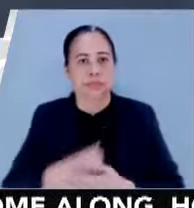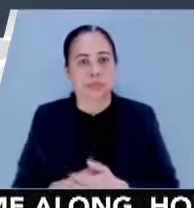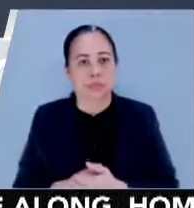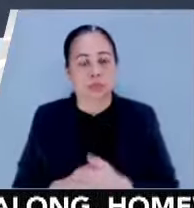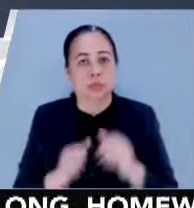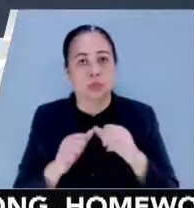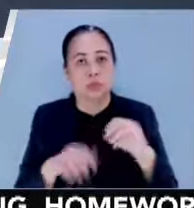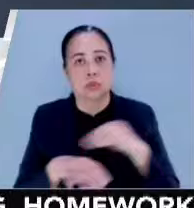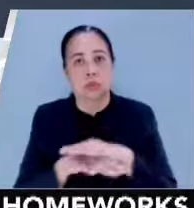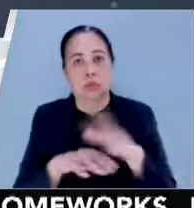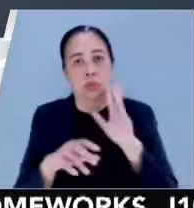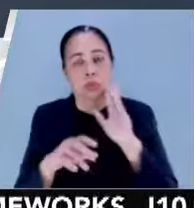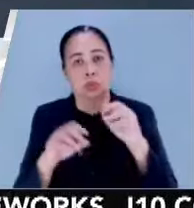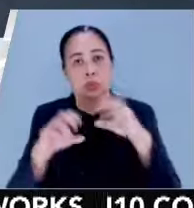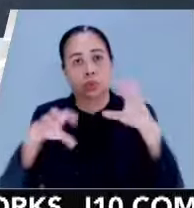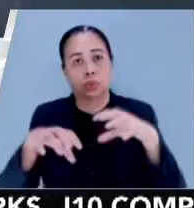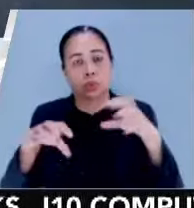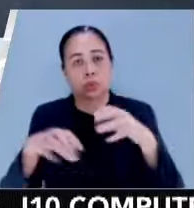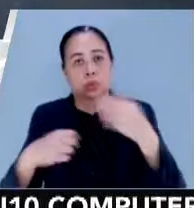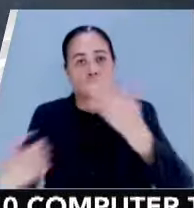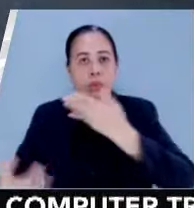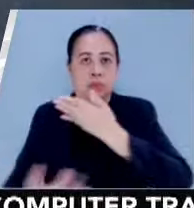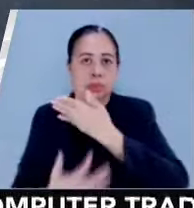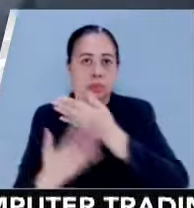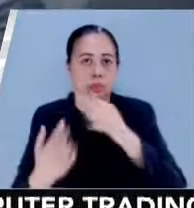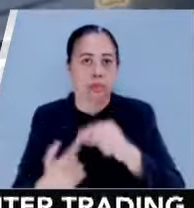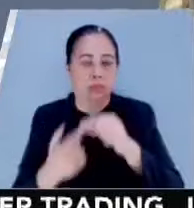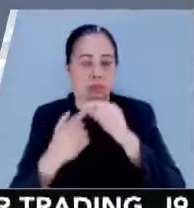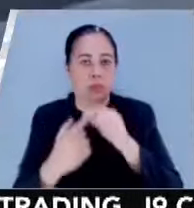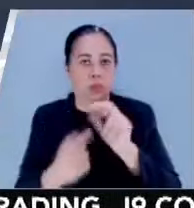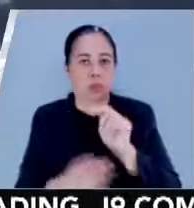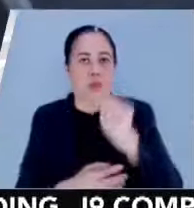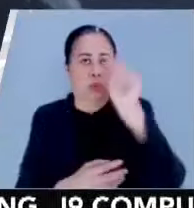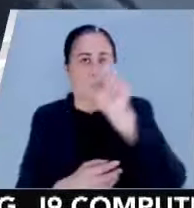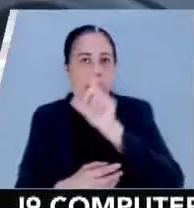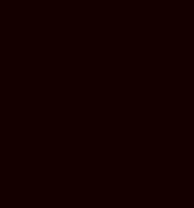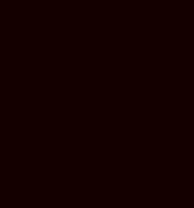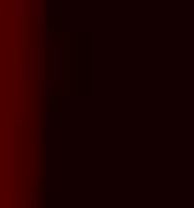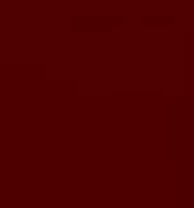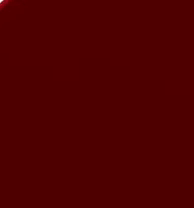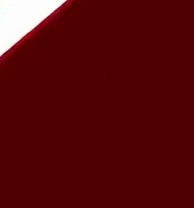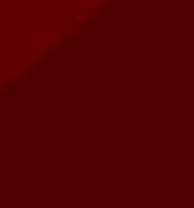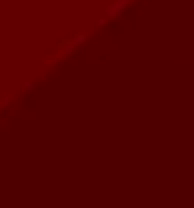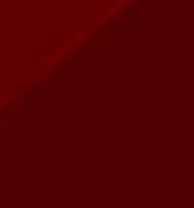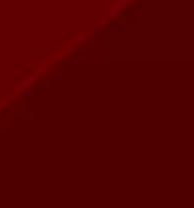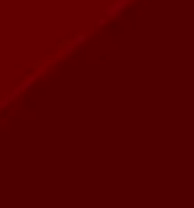at magpapaulan ng habagat, lalo na sa extreme northern Luzon.